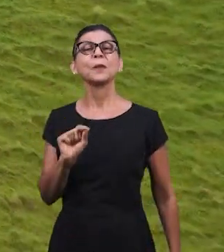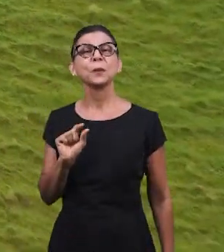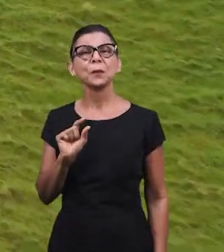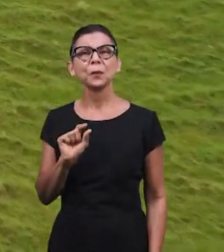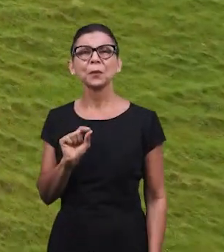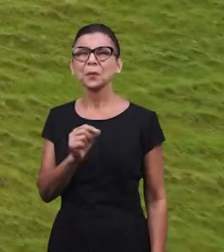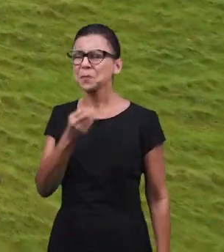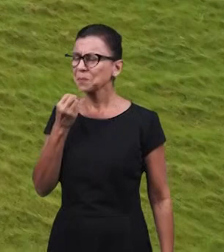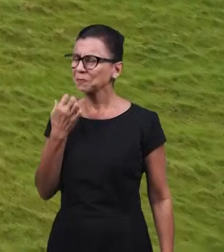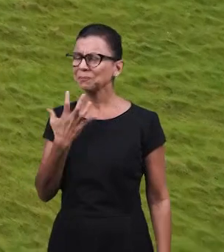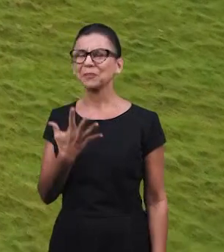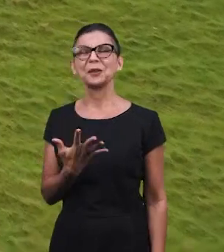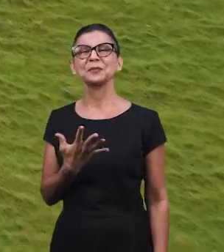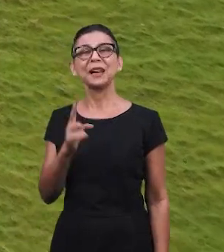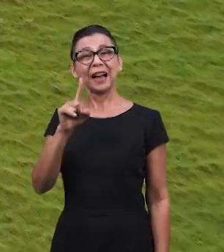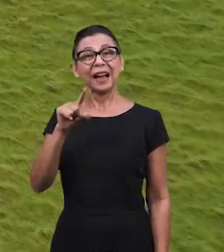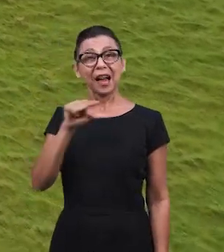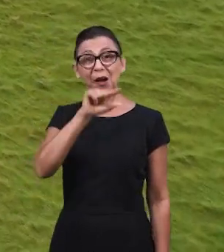Он добрый